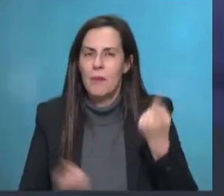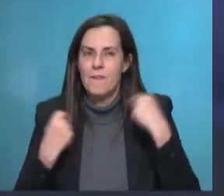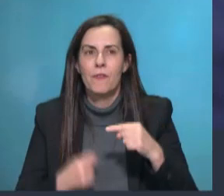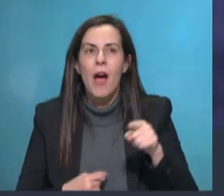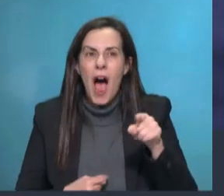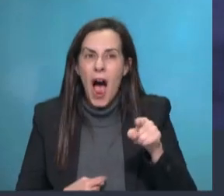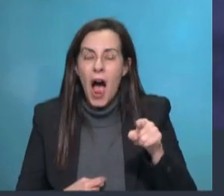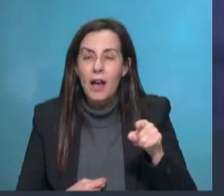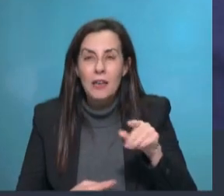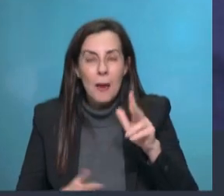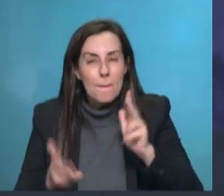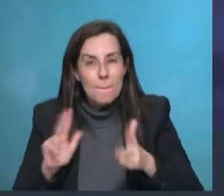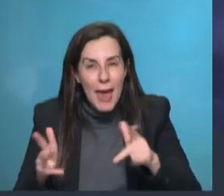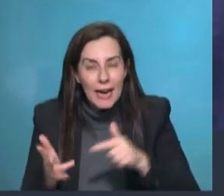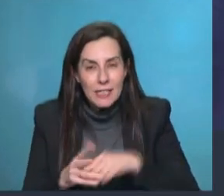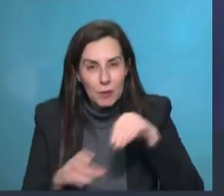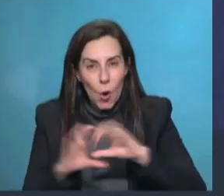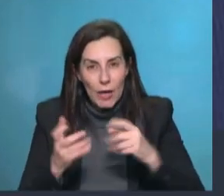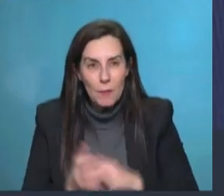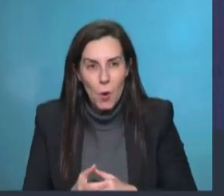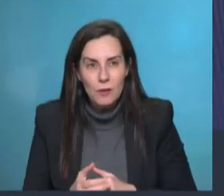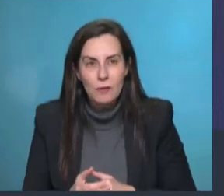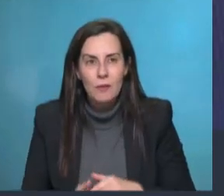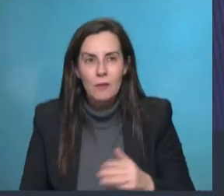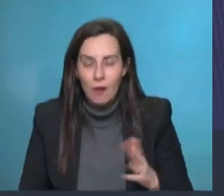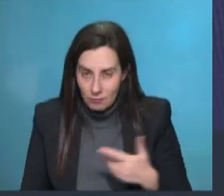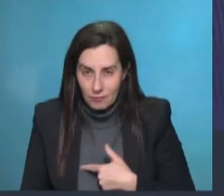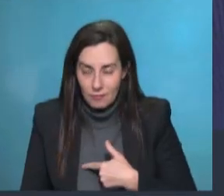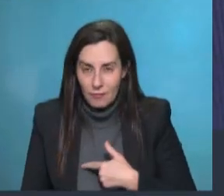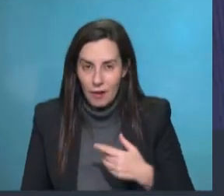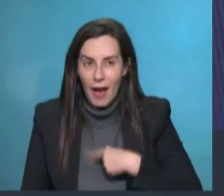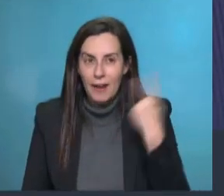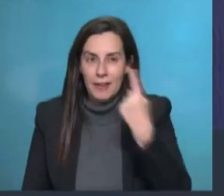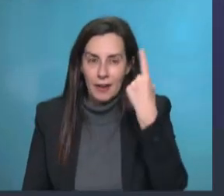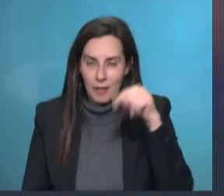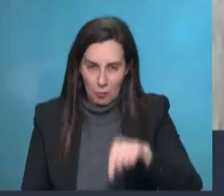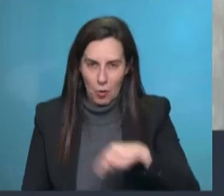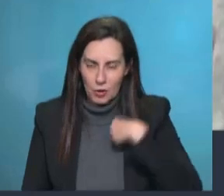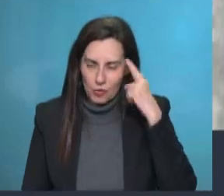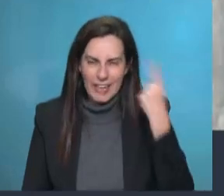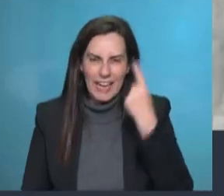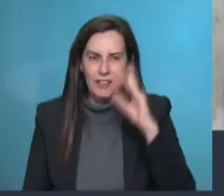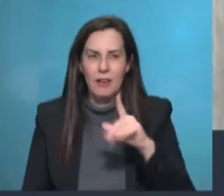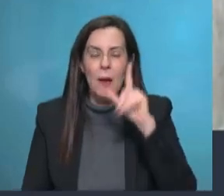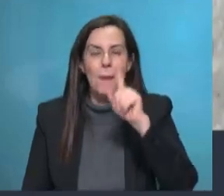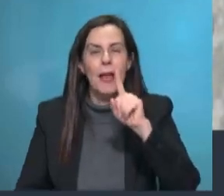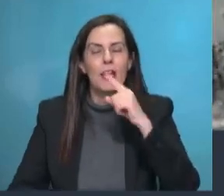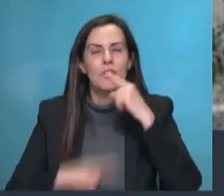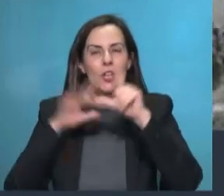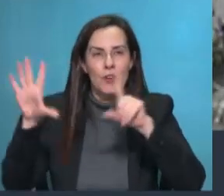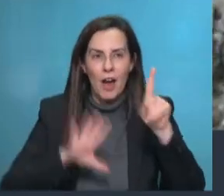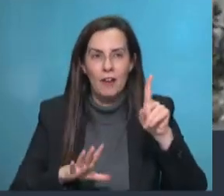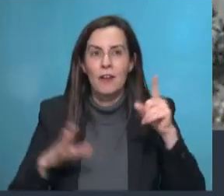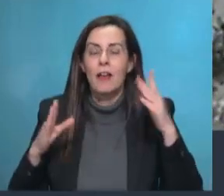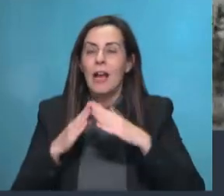מטה מרץ קיבוץ נחל עוז כן אני החיד חשבת פה ב-1971 גרים